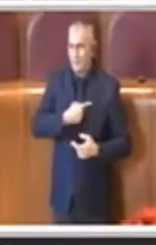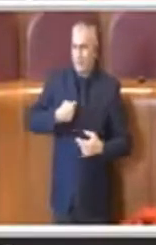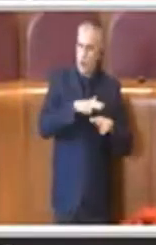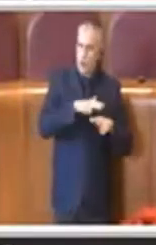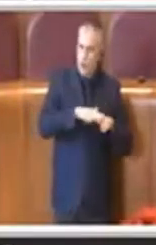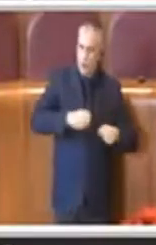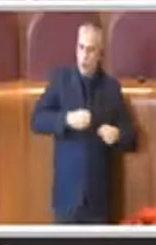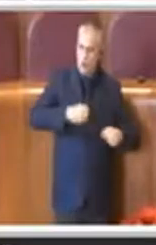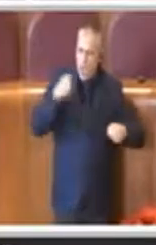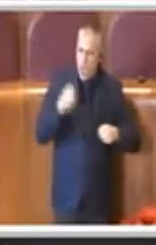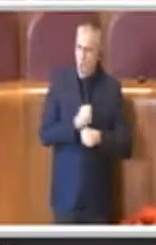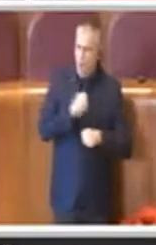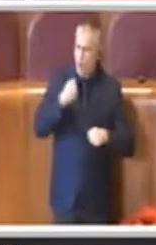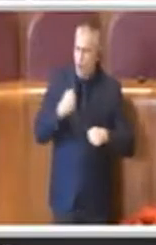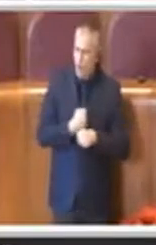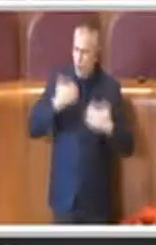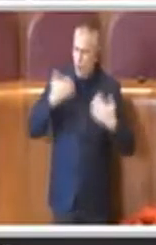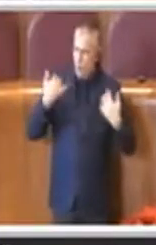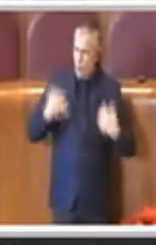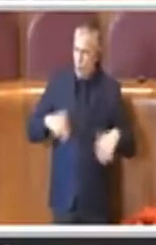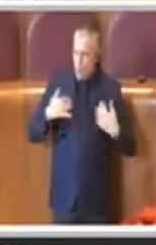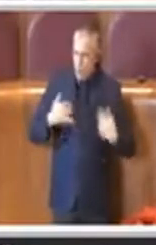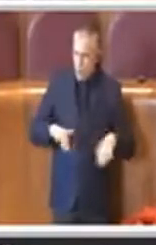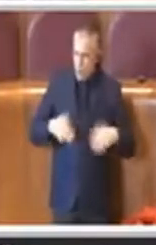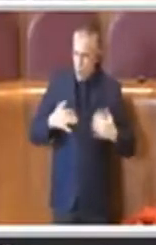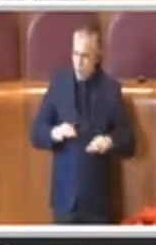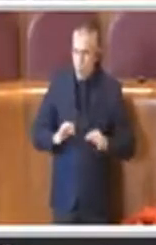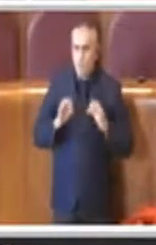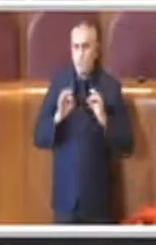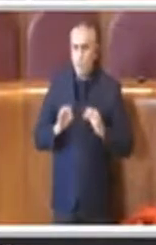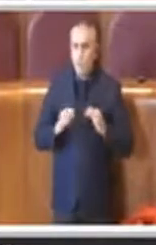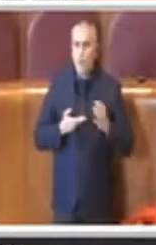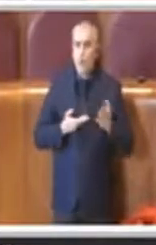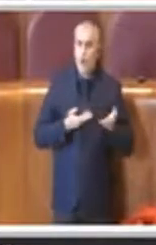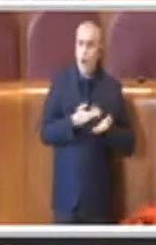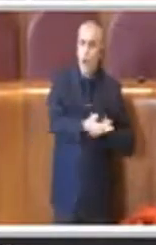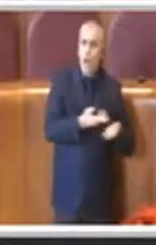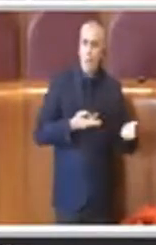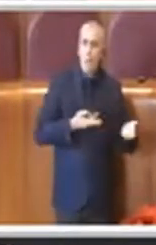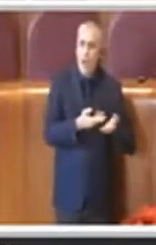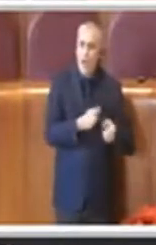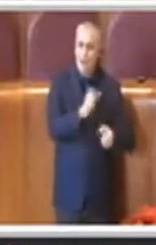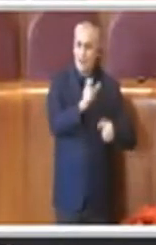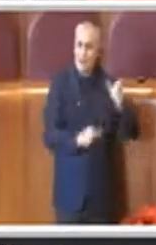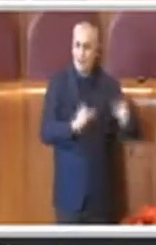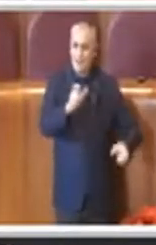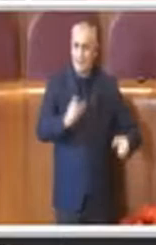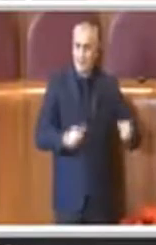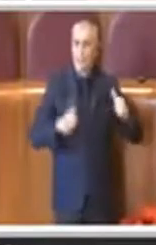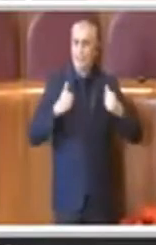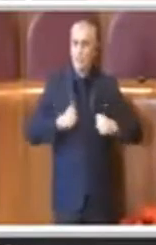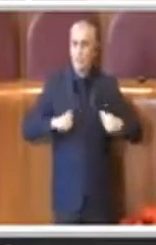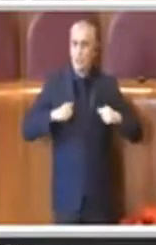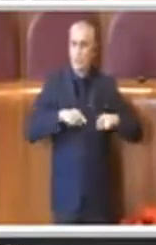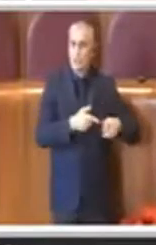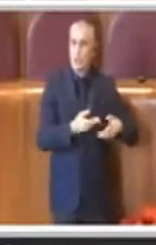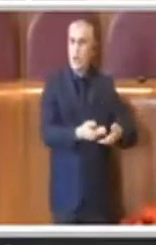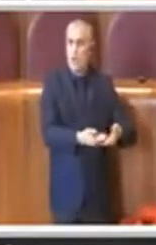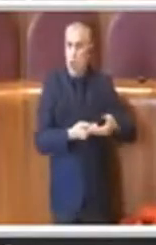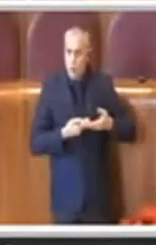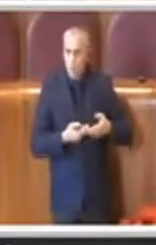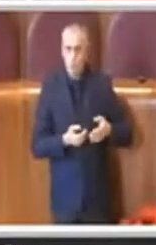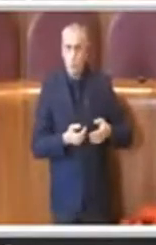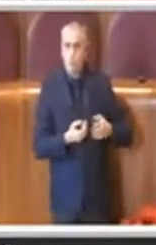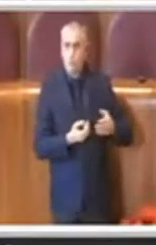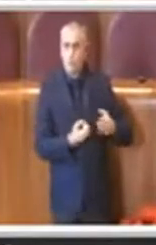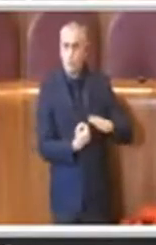commissioni, con gli uffici, con l'assessorato di istruttoria, in collaborazione ai cittadini che ci hanno coadiuvato